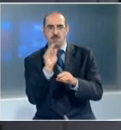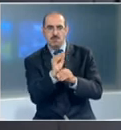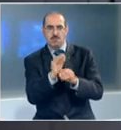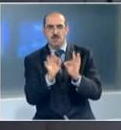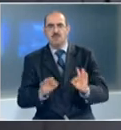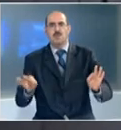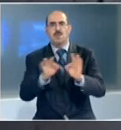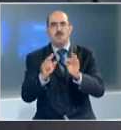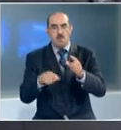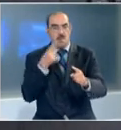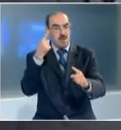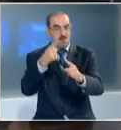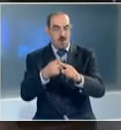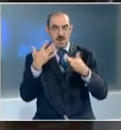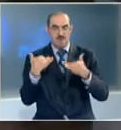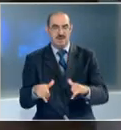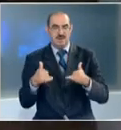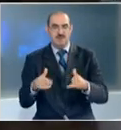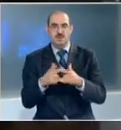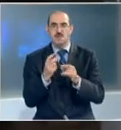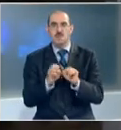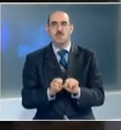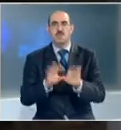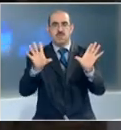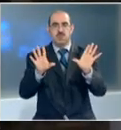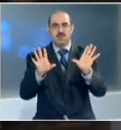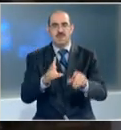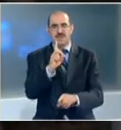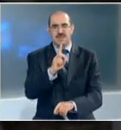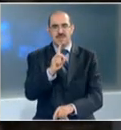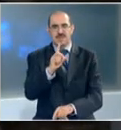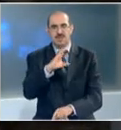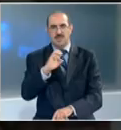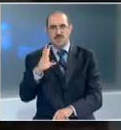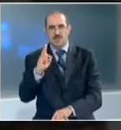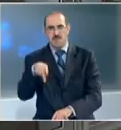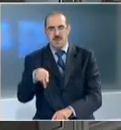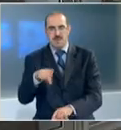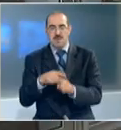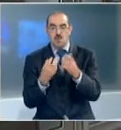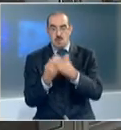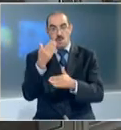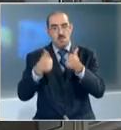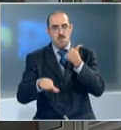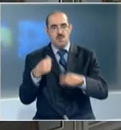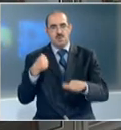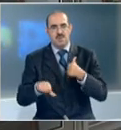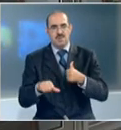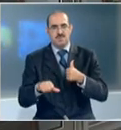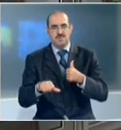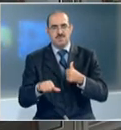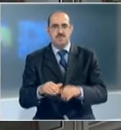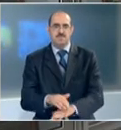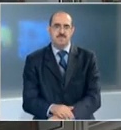القاعة ولأول مرة في الجزائر بنظام الدي سي بي، هذا الجهاز العصري ما